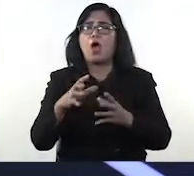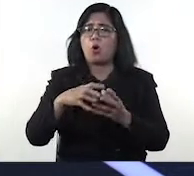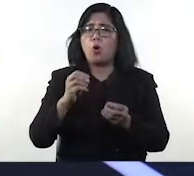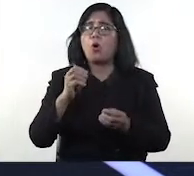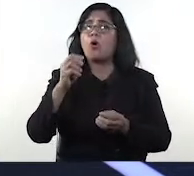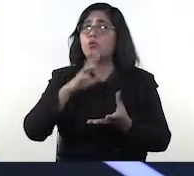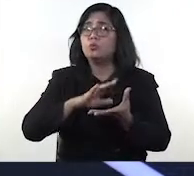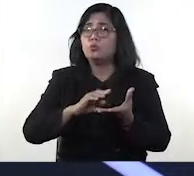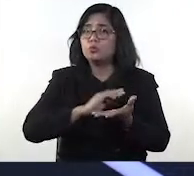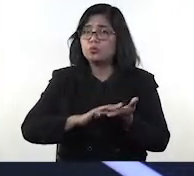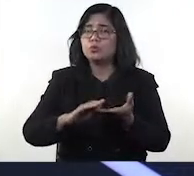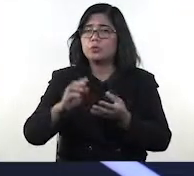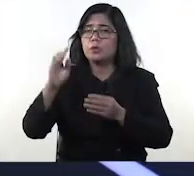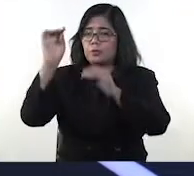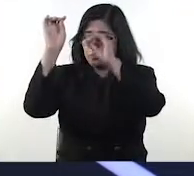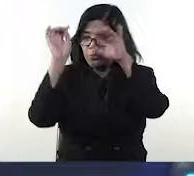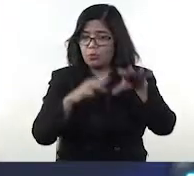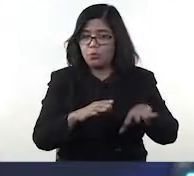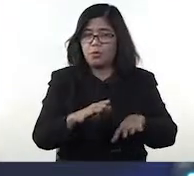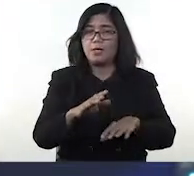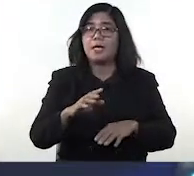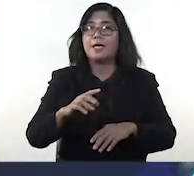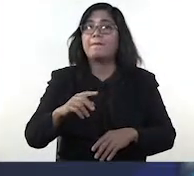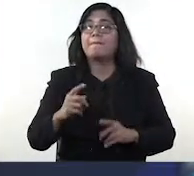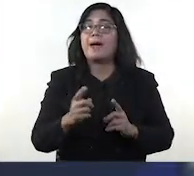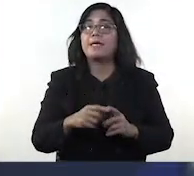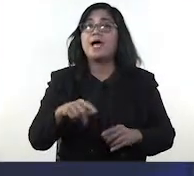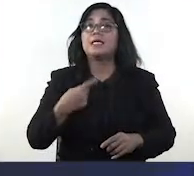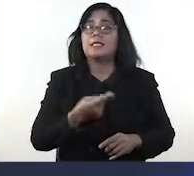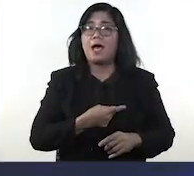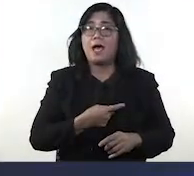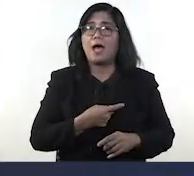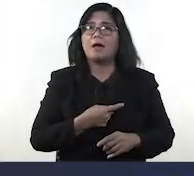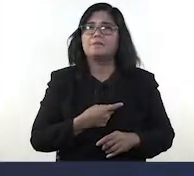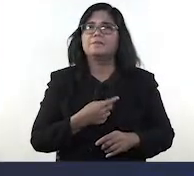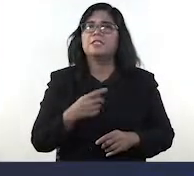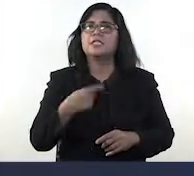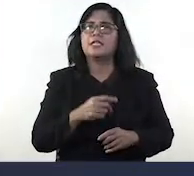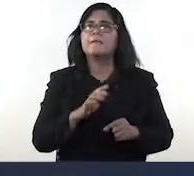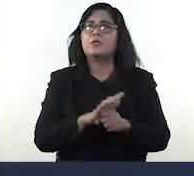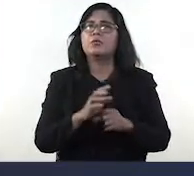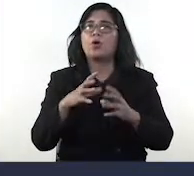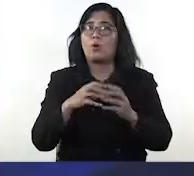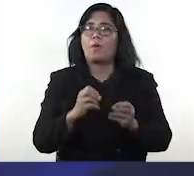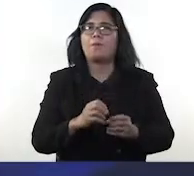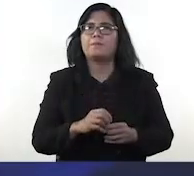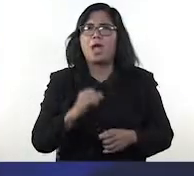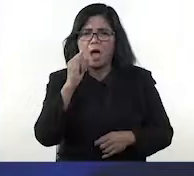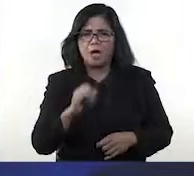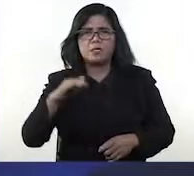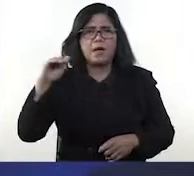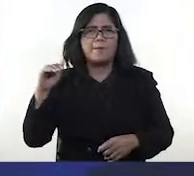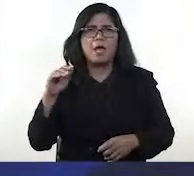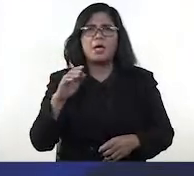menerima puasa Hai Girls zaman kita nggak bisa sekedar jadi orang Kristen Hai deh